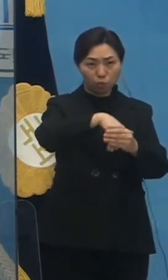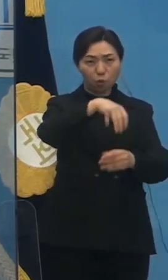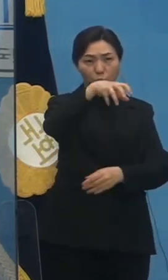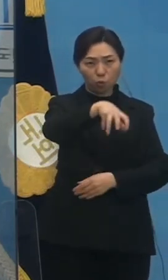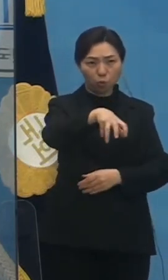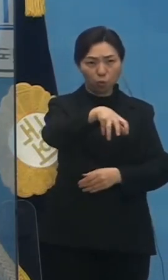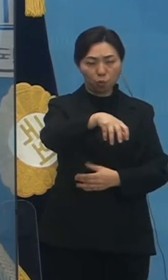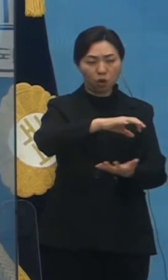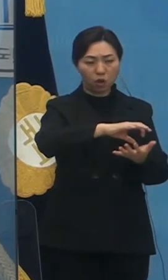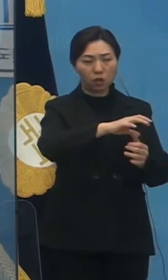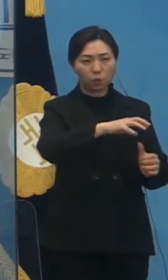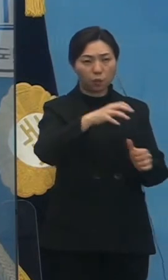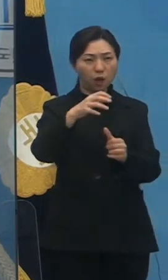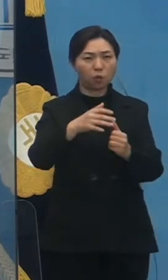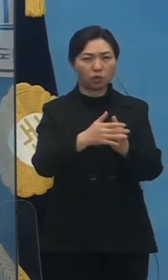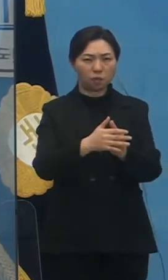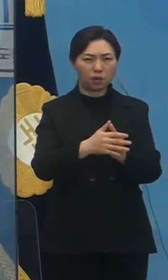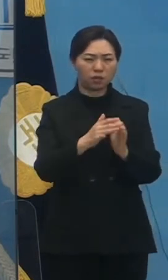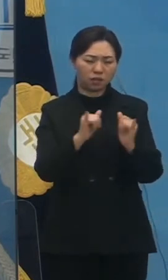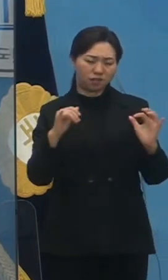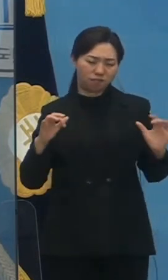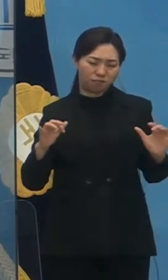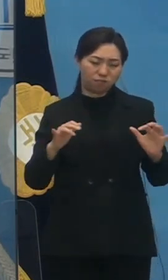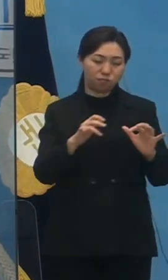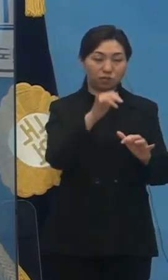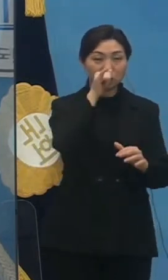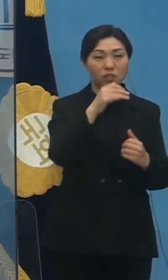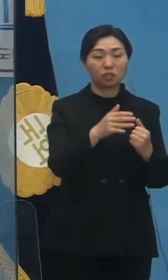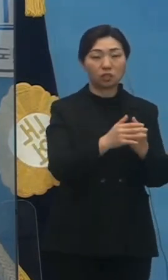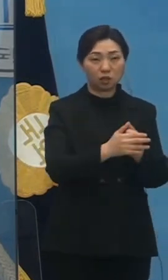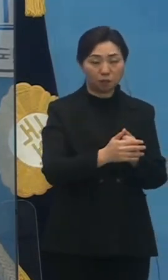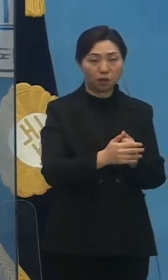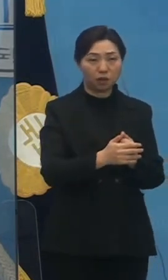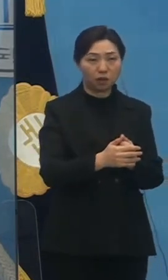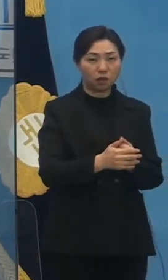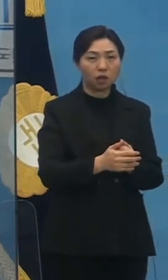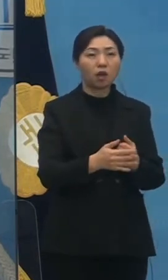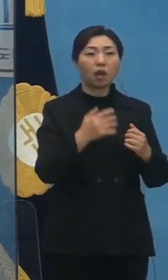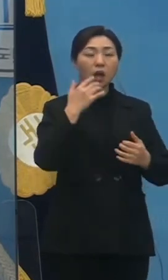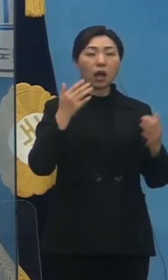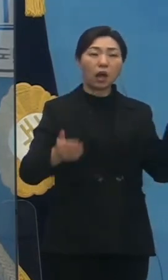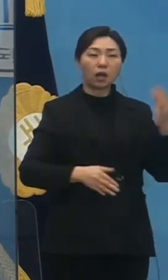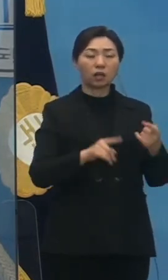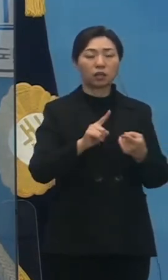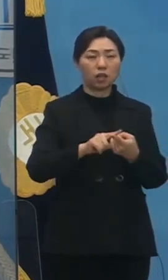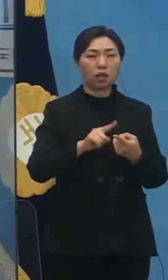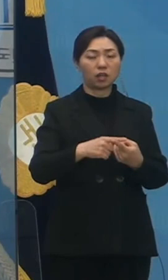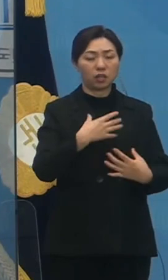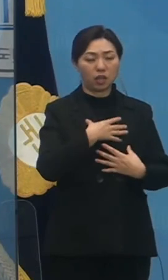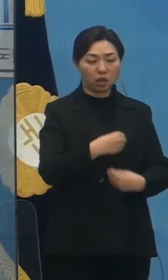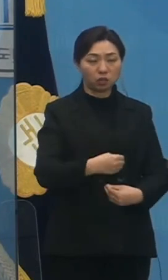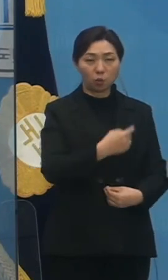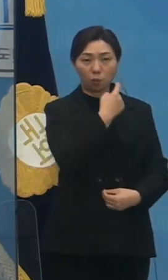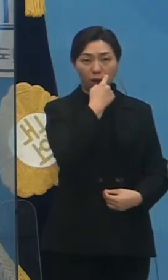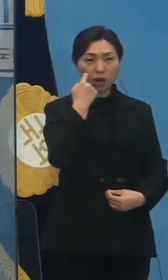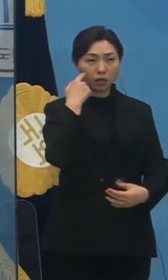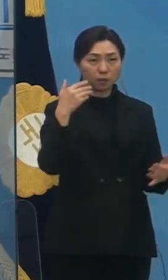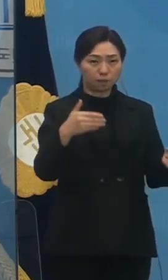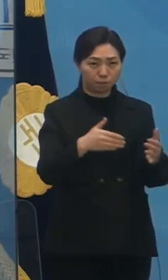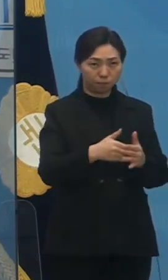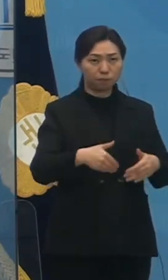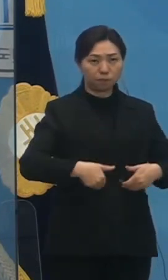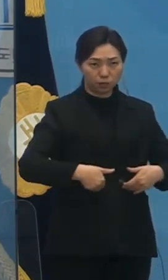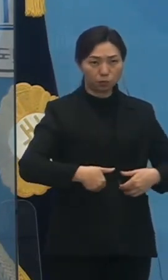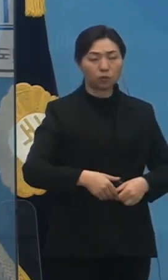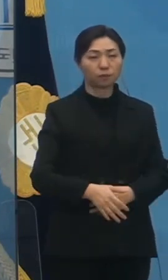오갑니다. 학생들을 위해 안전에 대한 확보도 동시에 필요합니다. 이런 여러 학부모들의